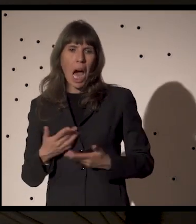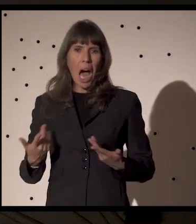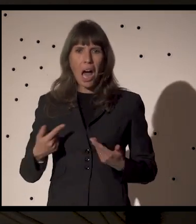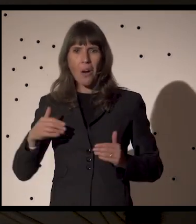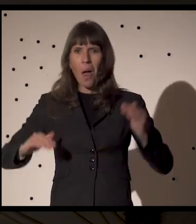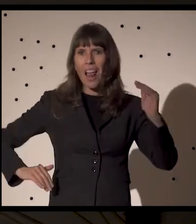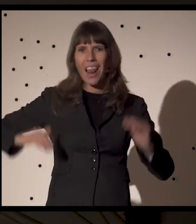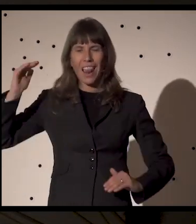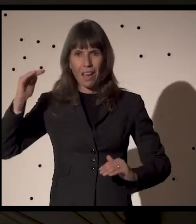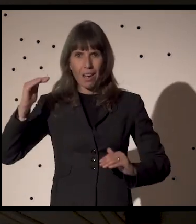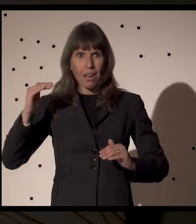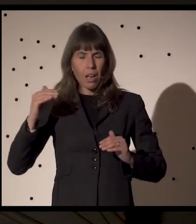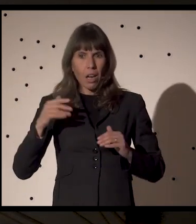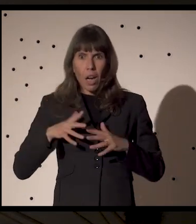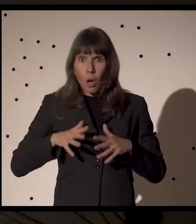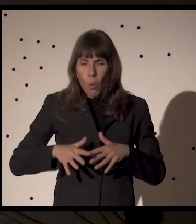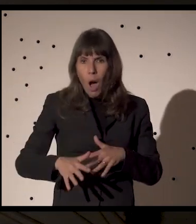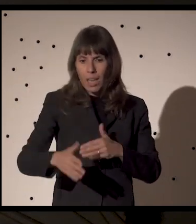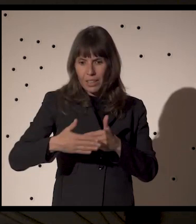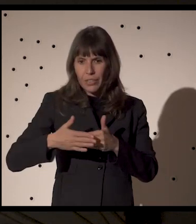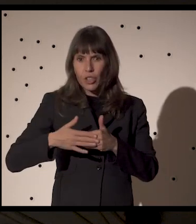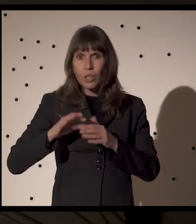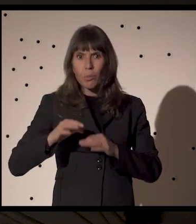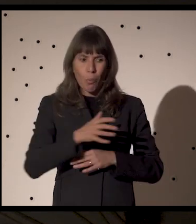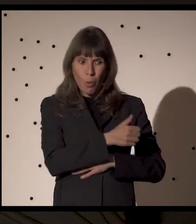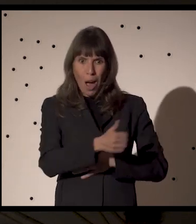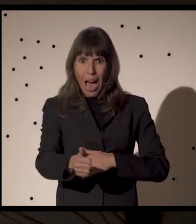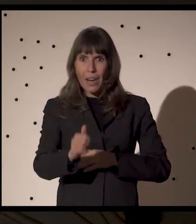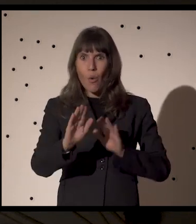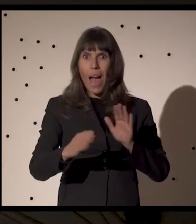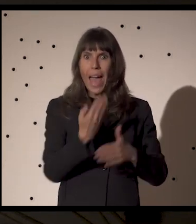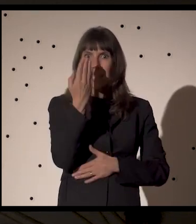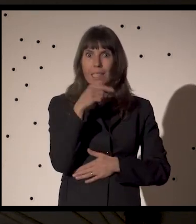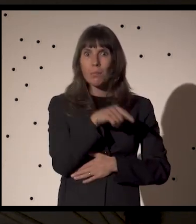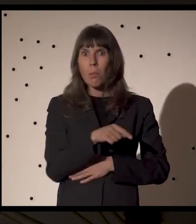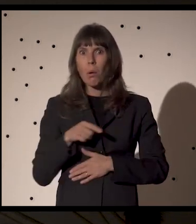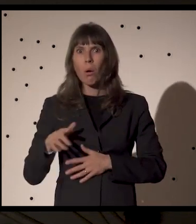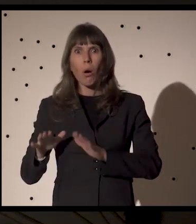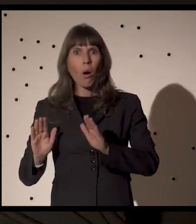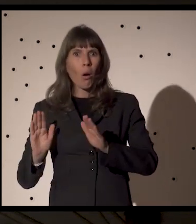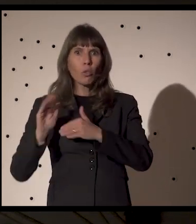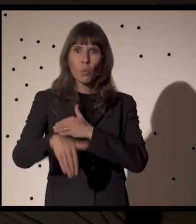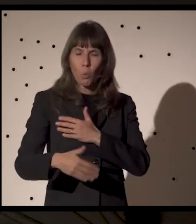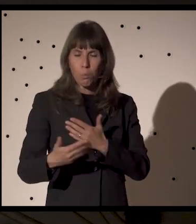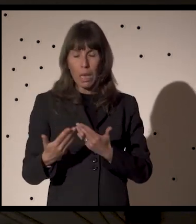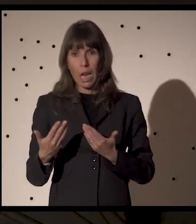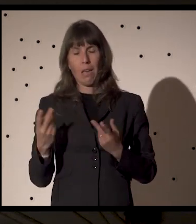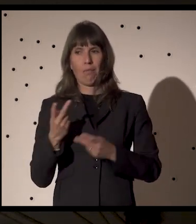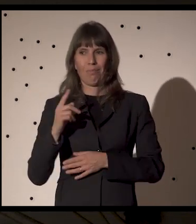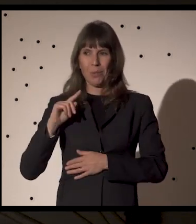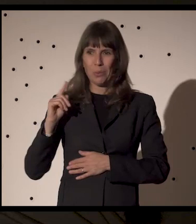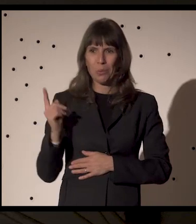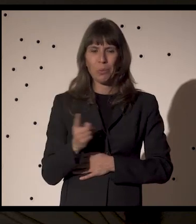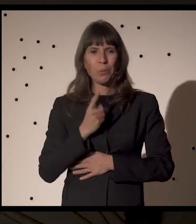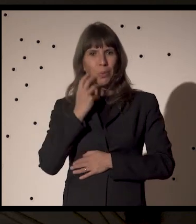un record nel quale naturalmente siamo tutti particolarmente orgogliosi e ognuno ha fatto la sua parte per